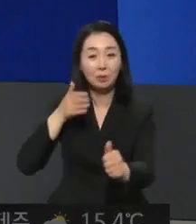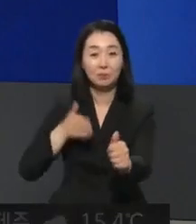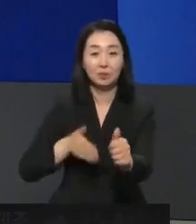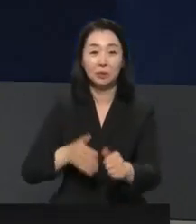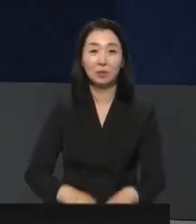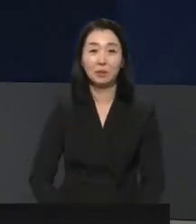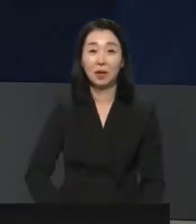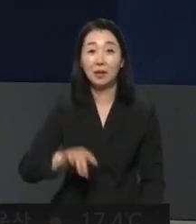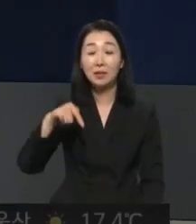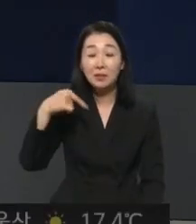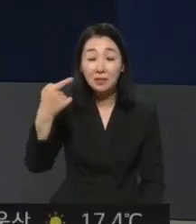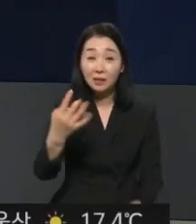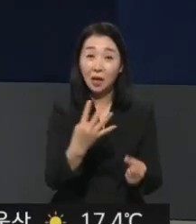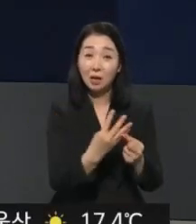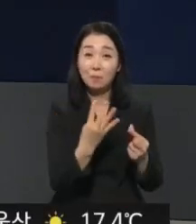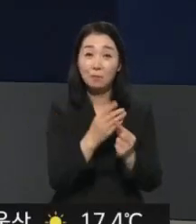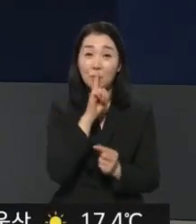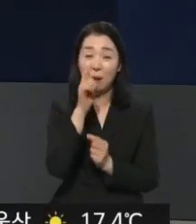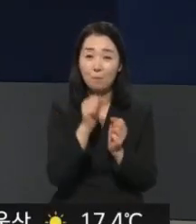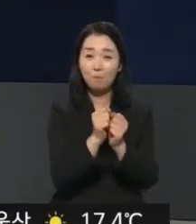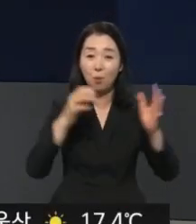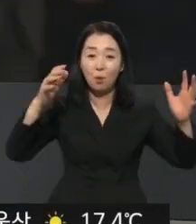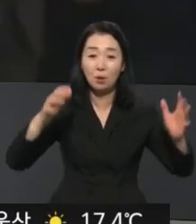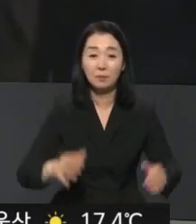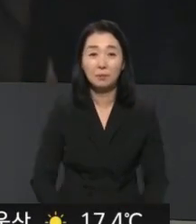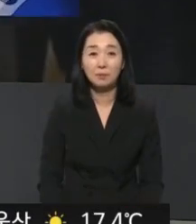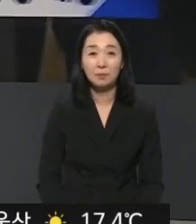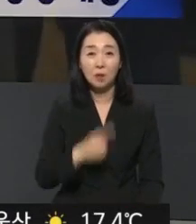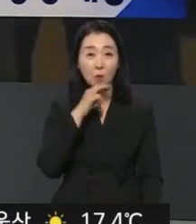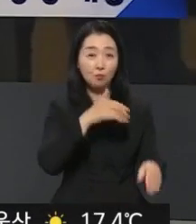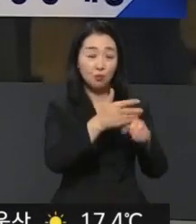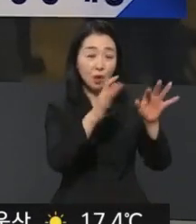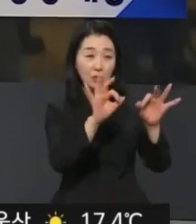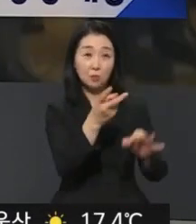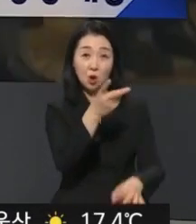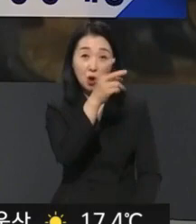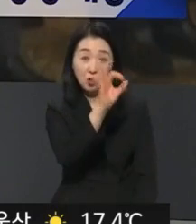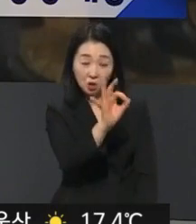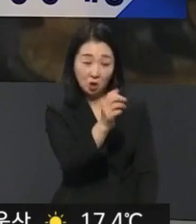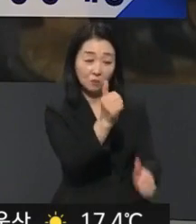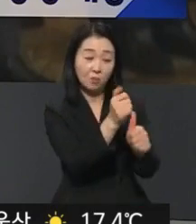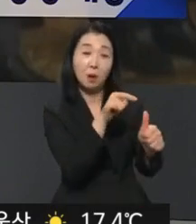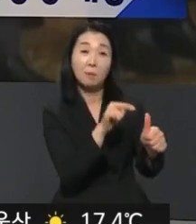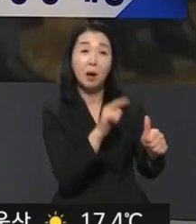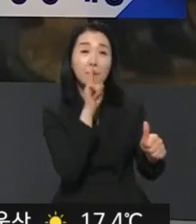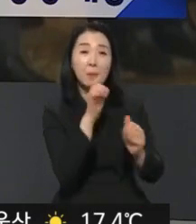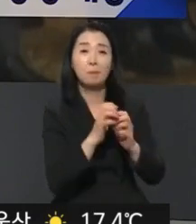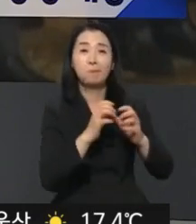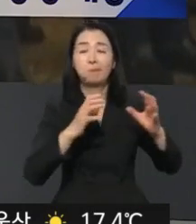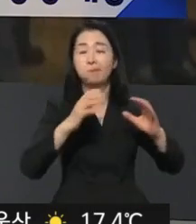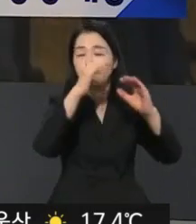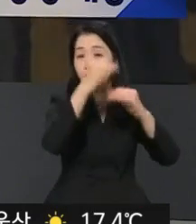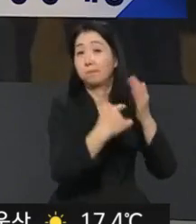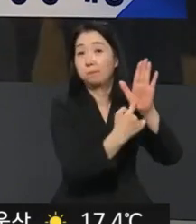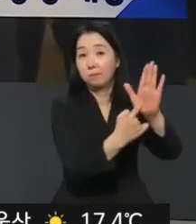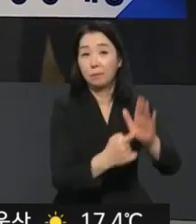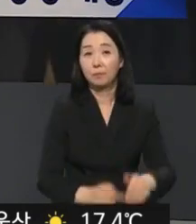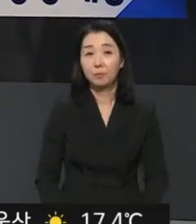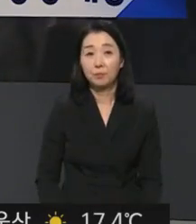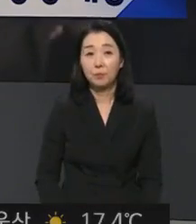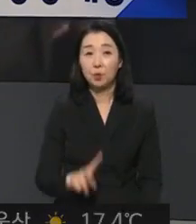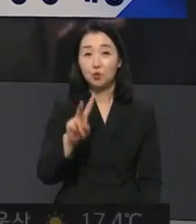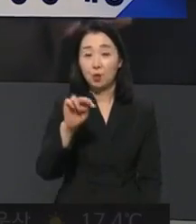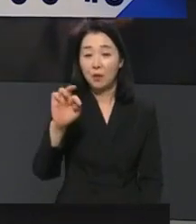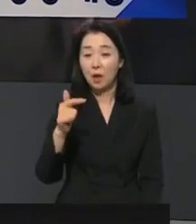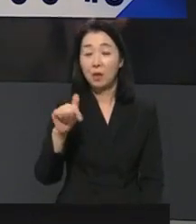네, 다음 픽은 말폭탄입니다. 김여정 북한노동당 중앙위원회 부부장이 말폭탄 담화문을 냈습니다. 유엔